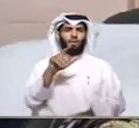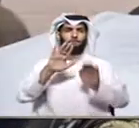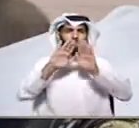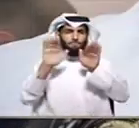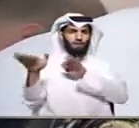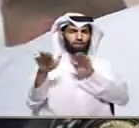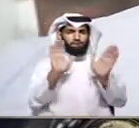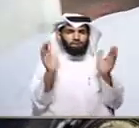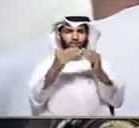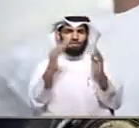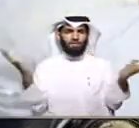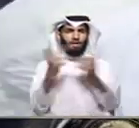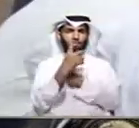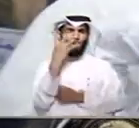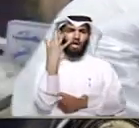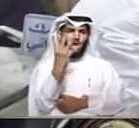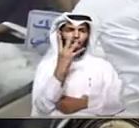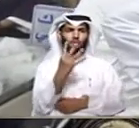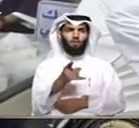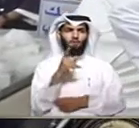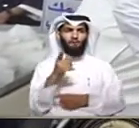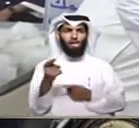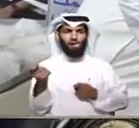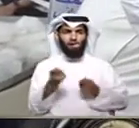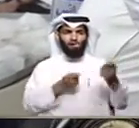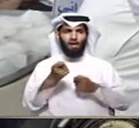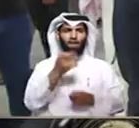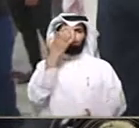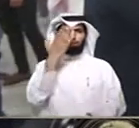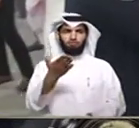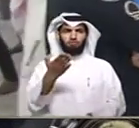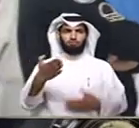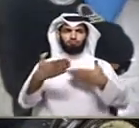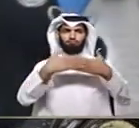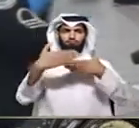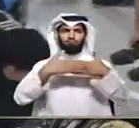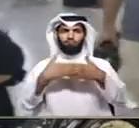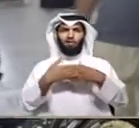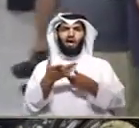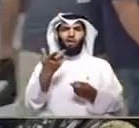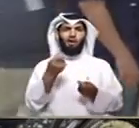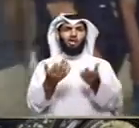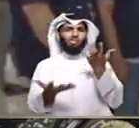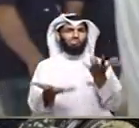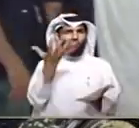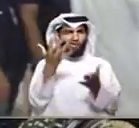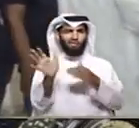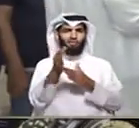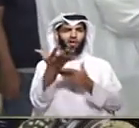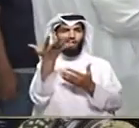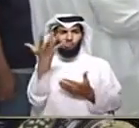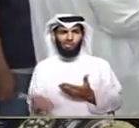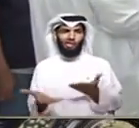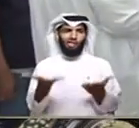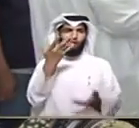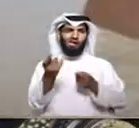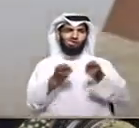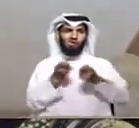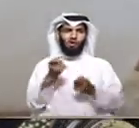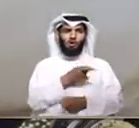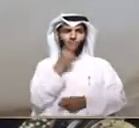4 محلات مخالفة فيما يتعلق بالغش التجاري من خلال التلاعب بالوزن، وتم إغلاقها والتعامل